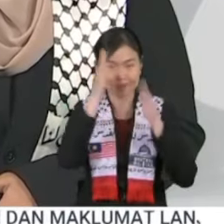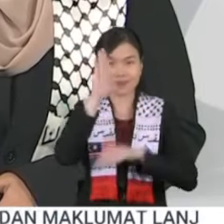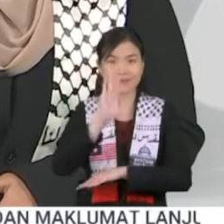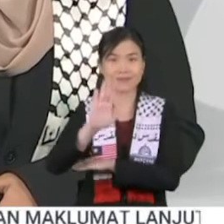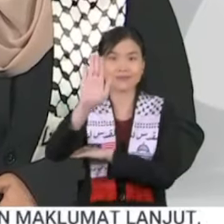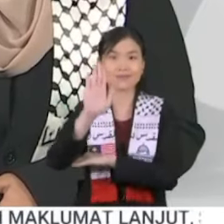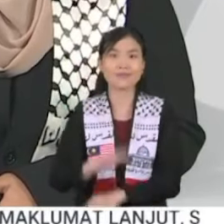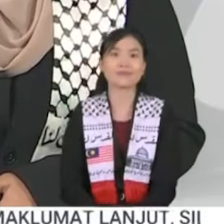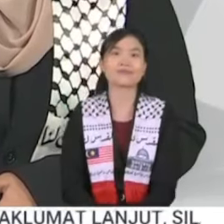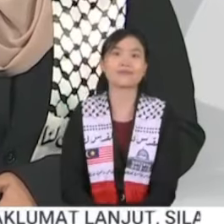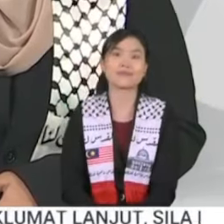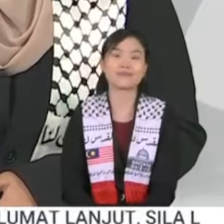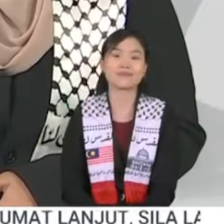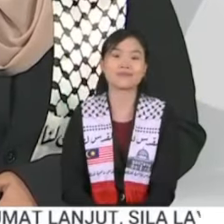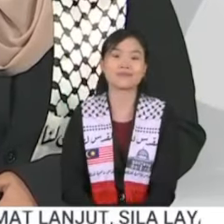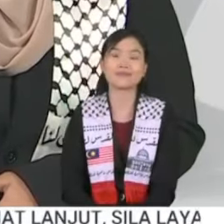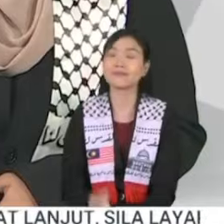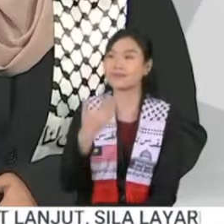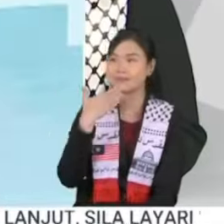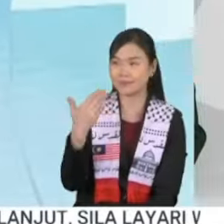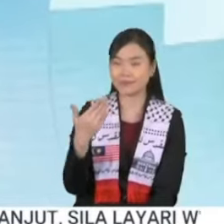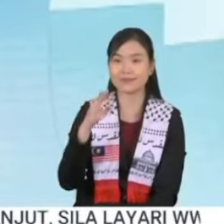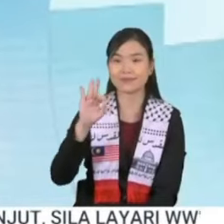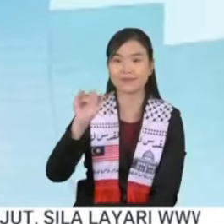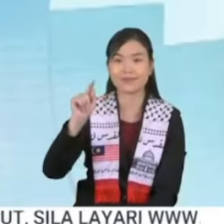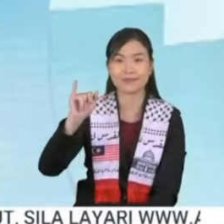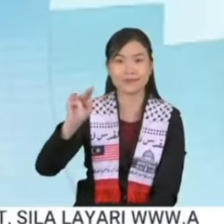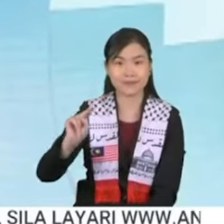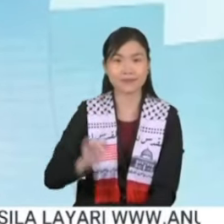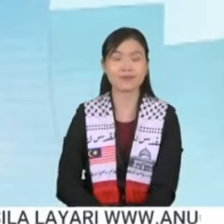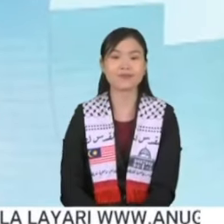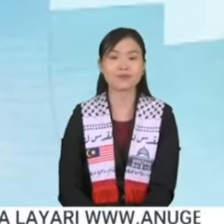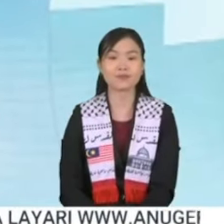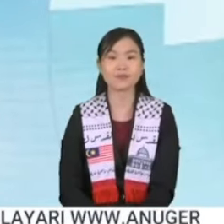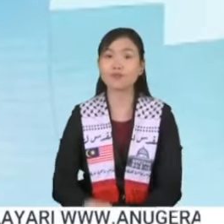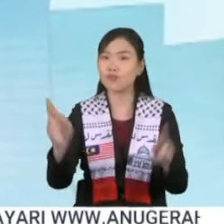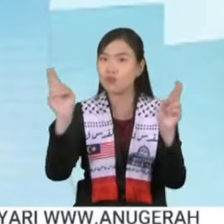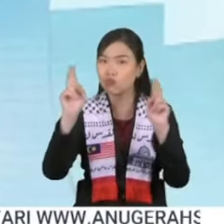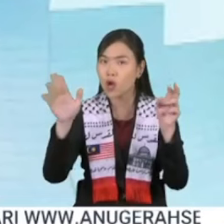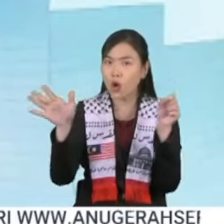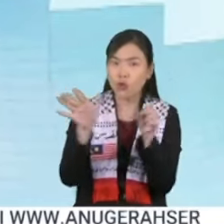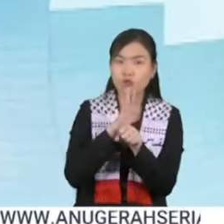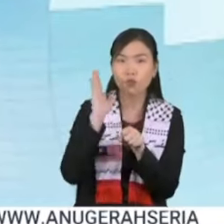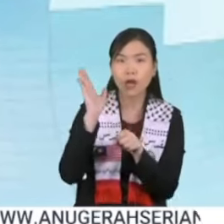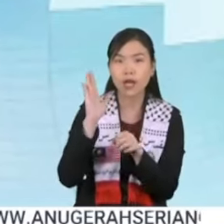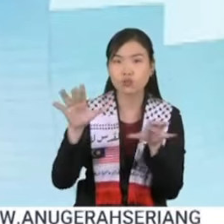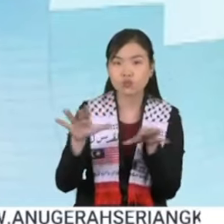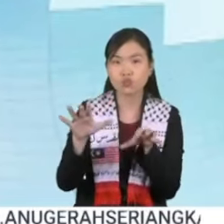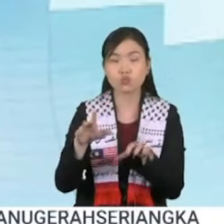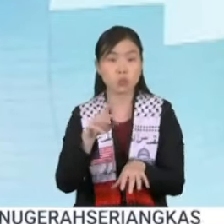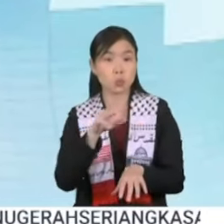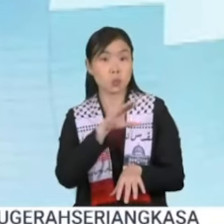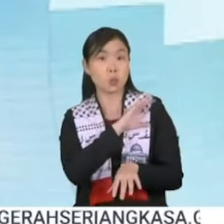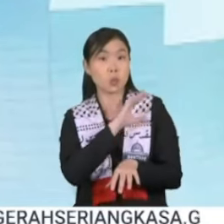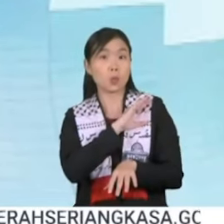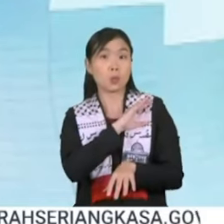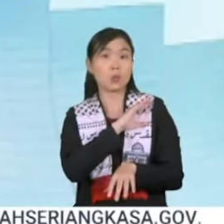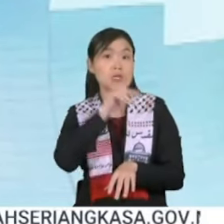Malaysia Madani. Baik, terima kasih Fatin. Persiapan rapi akan dilakukan polis Kelantan menjelang